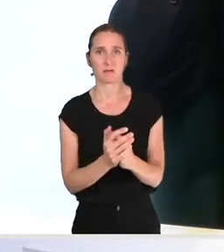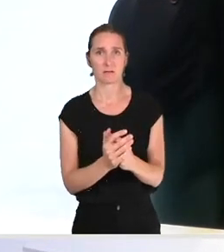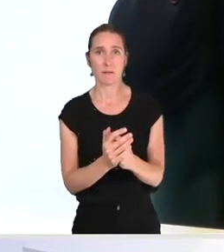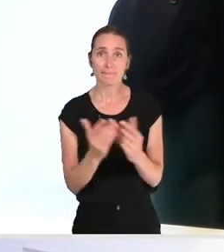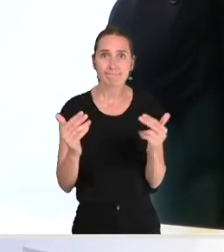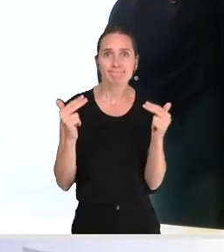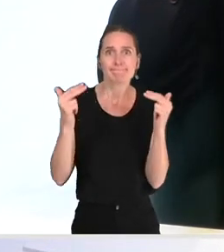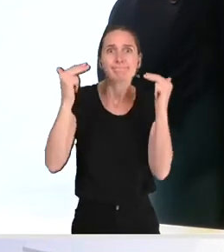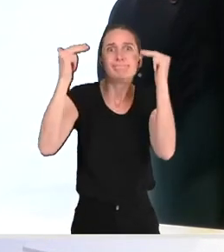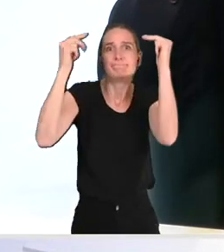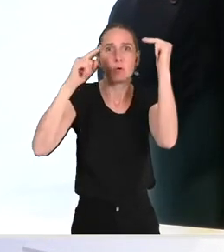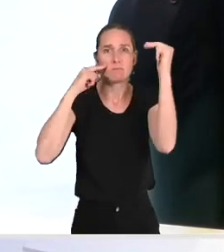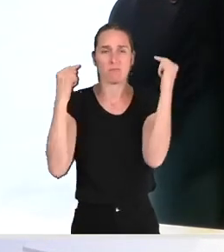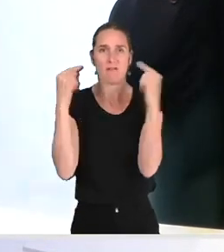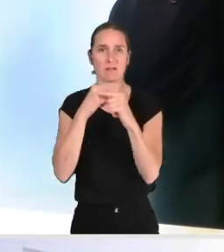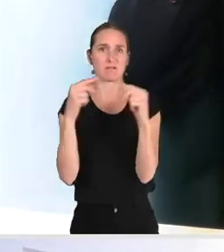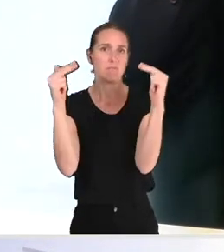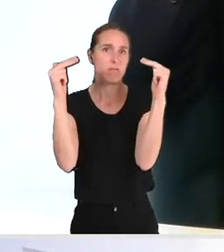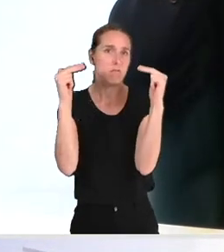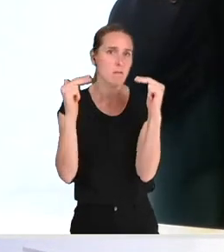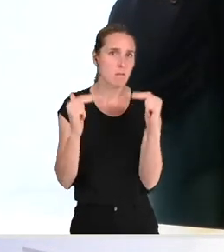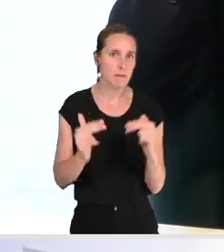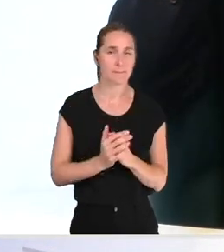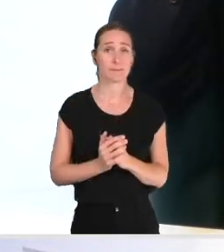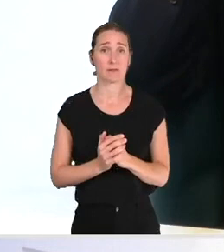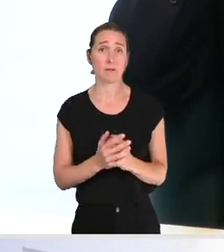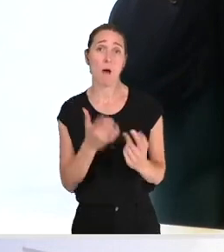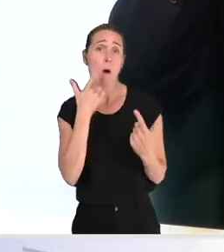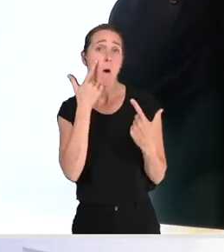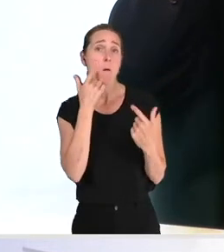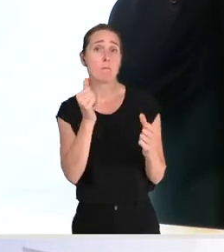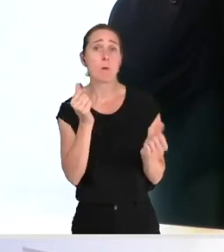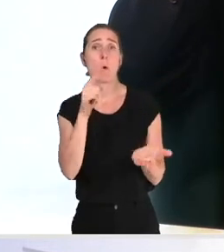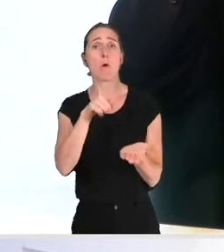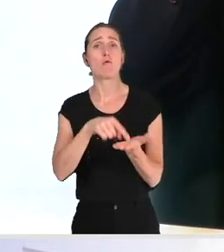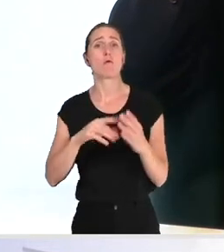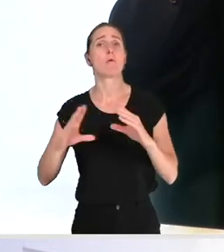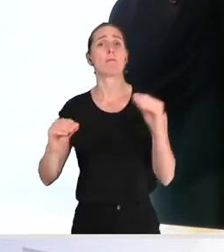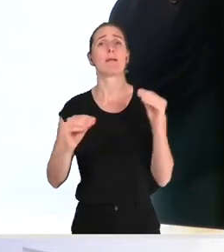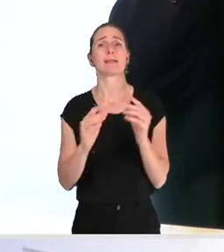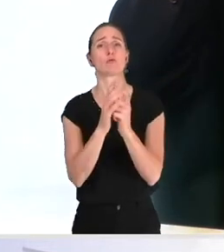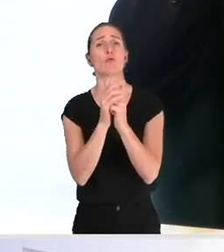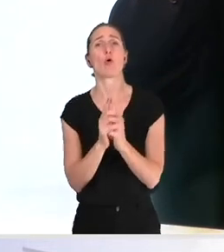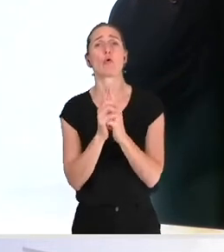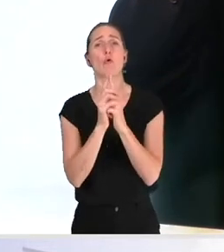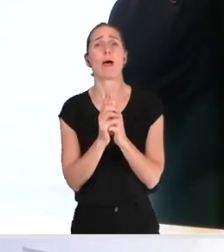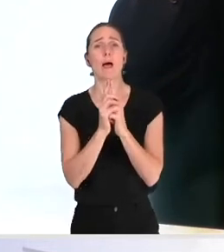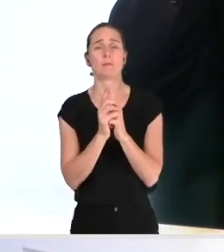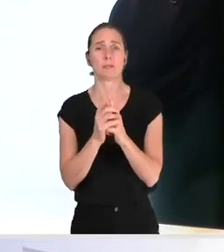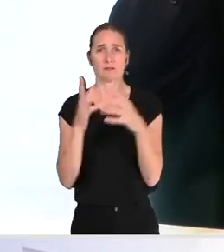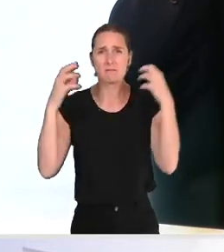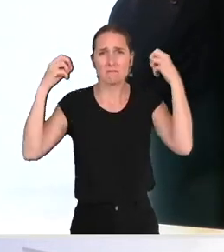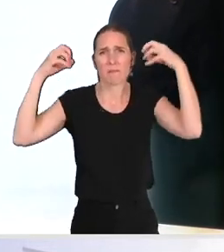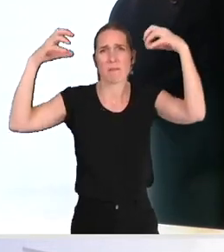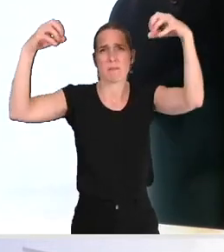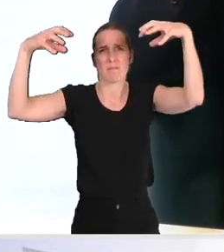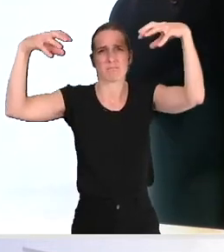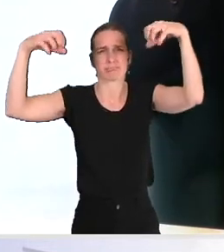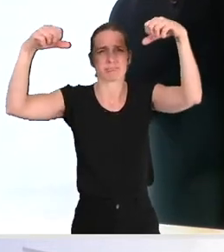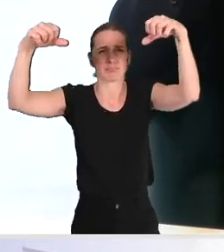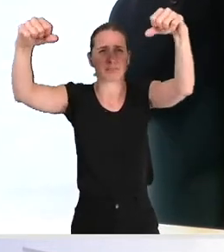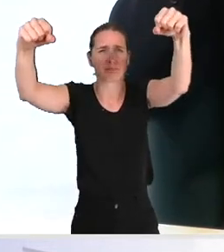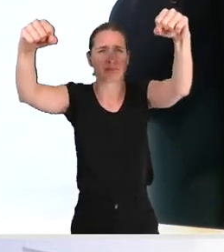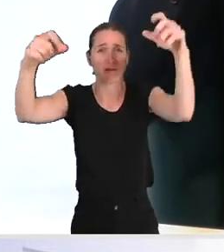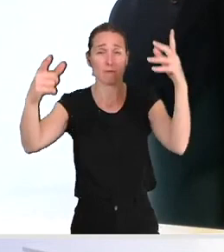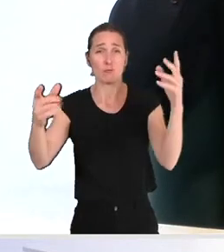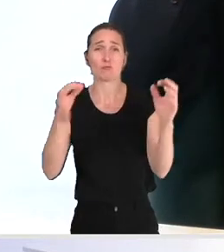enfin avec le manque d'éclairage le soir sur la place Notre-Dame. Nous admettons qu'il ne faut pas éclairer toute la ville pour des raisons écologiques, et